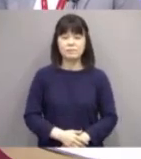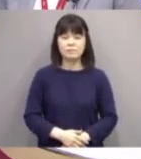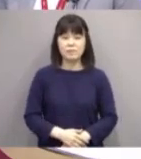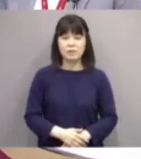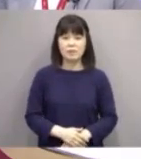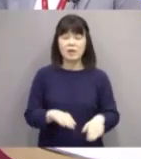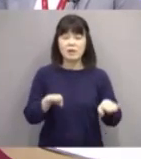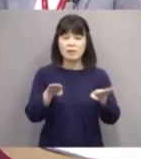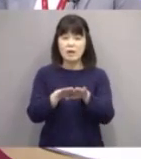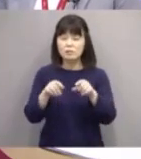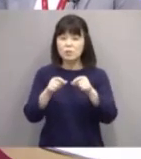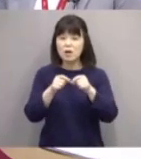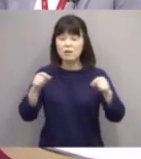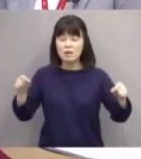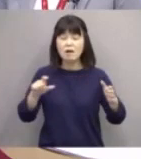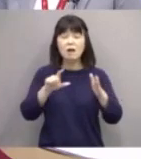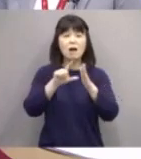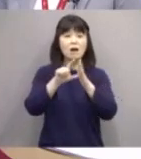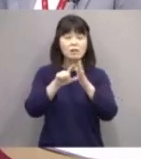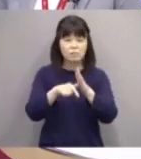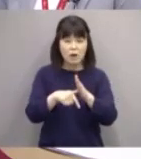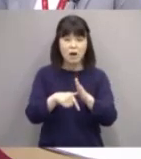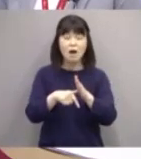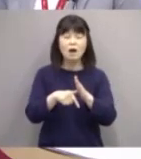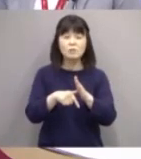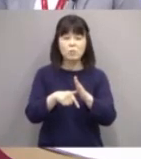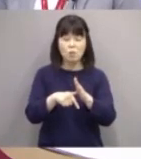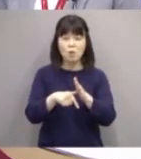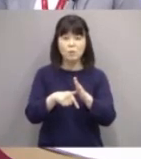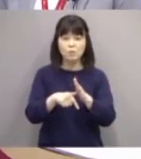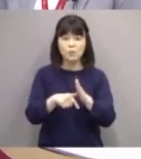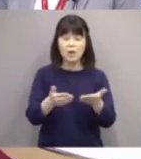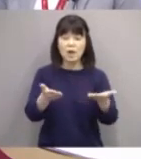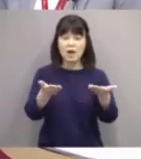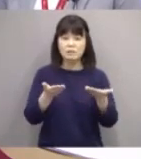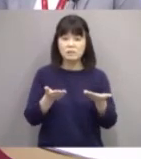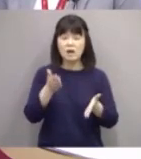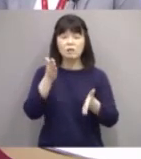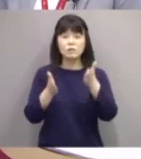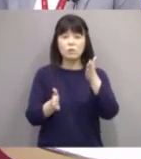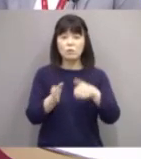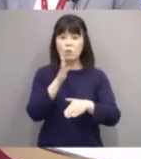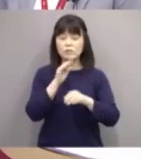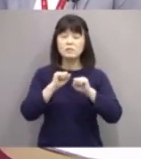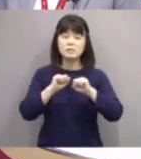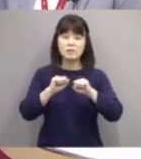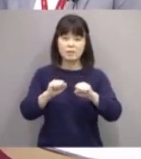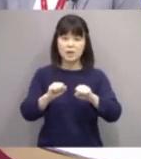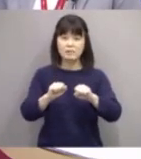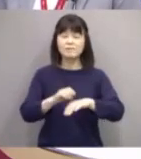等の長期休業中についても平日と同じように預かり保育を実施しています。